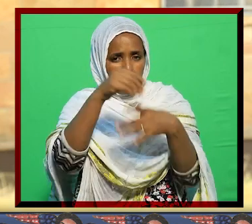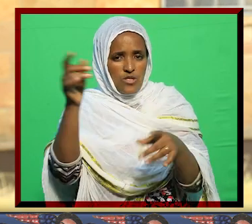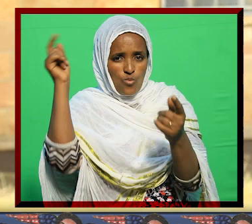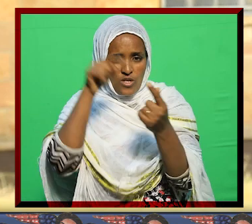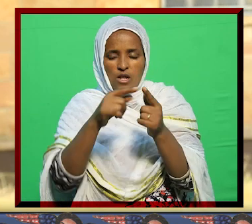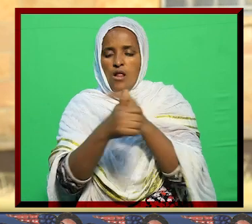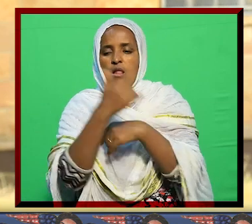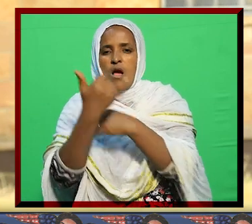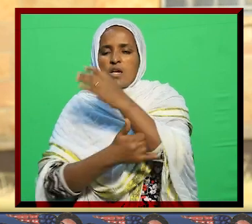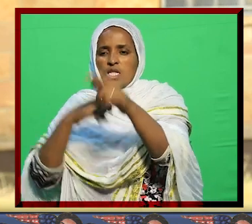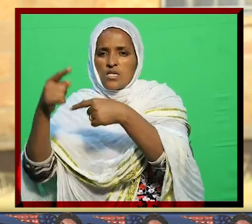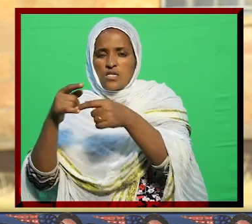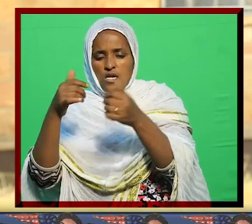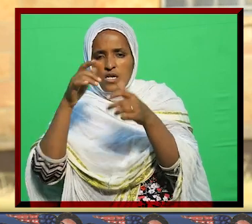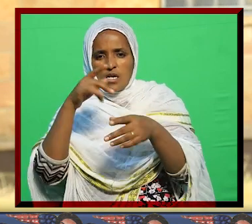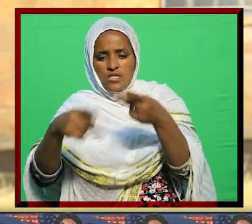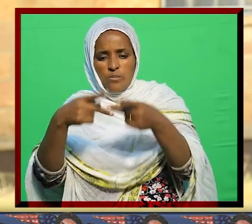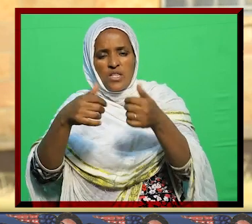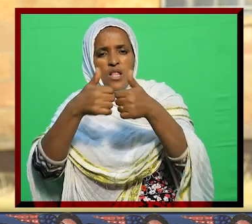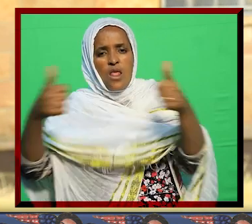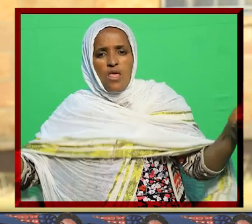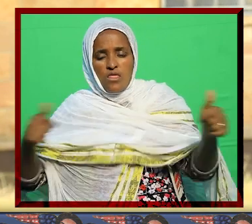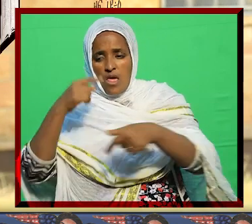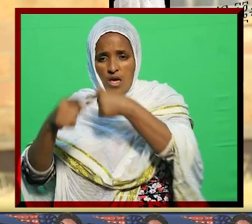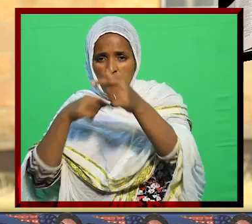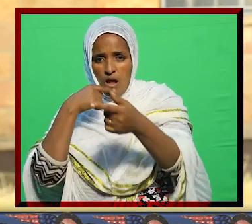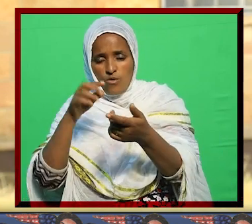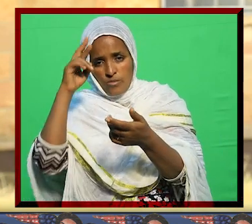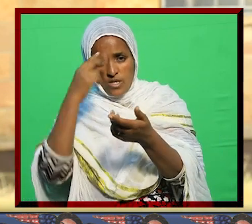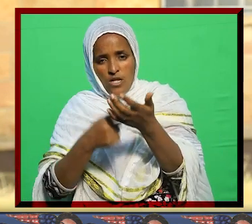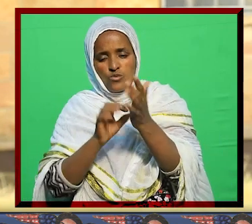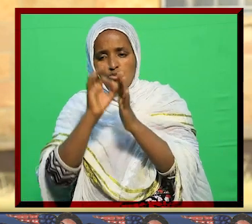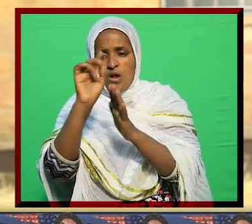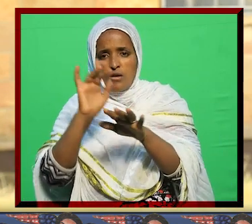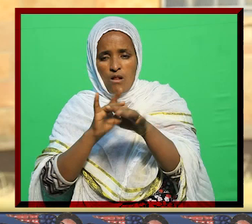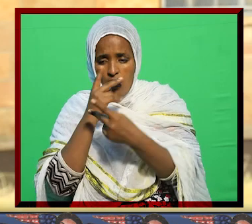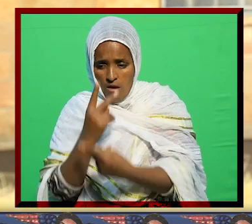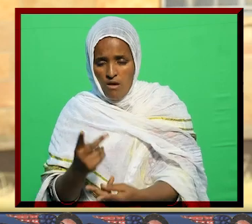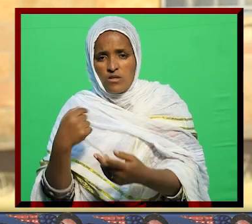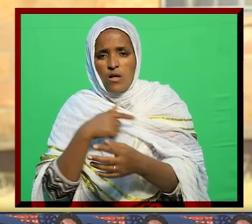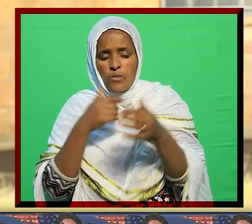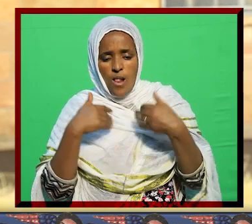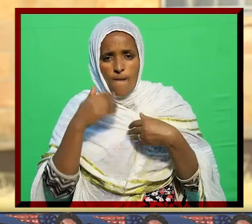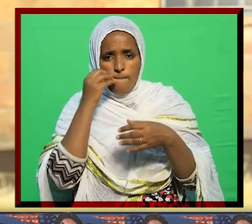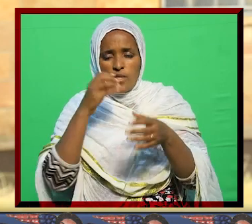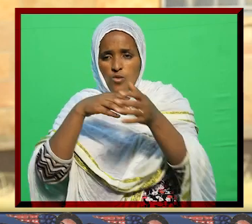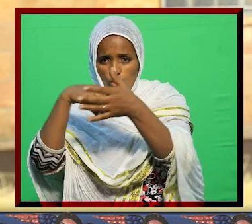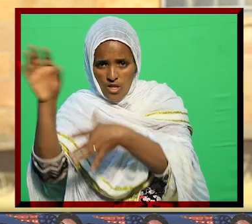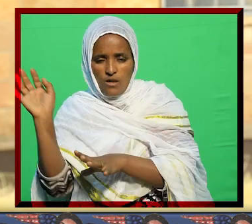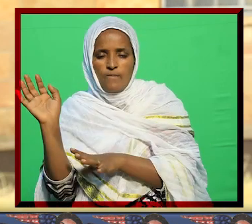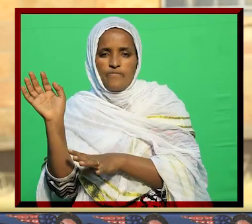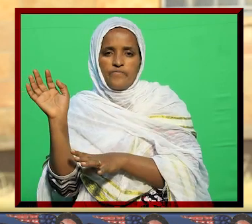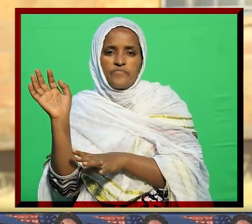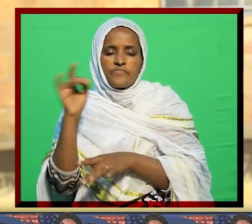ከሀገር ወጥተህ ወደ ሌላ ሀገር ሂድ ከዘመዶች ተለይተህ ሂድ ብሎ በዘፍጥረት ምዕራፍ 12 ቁጥር 1 እንደተናገረው ሁሉ እኛ ካለን ቤት ወጥተን